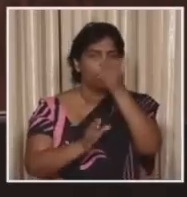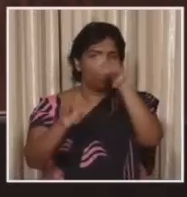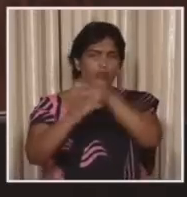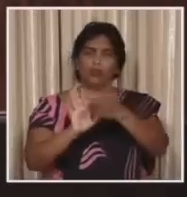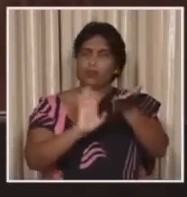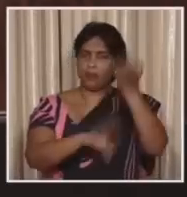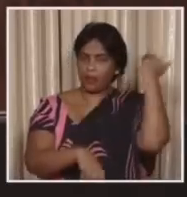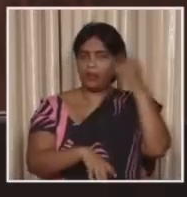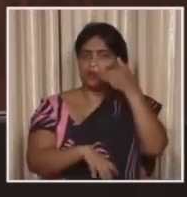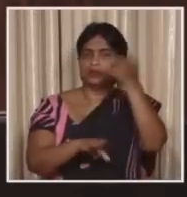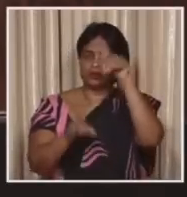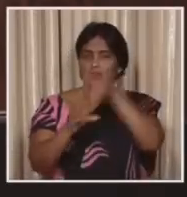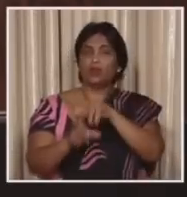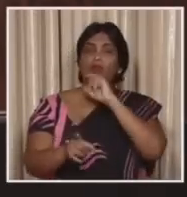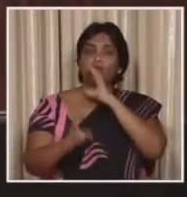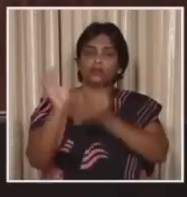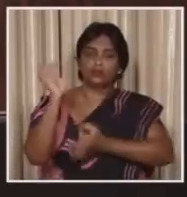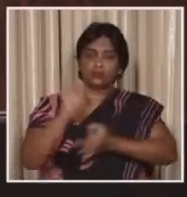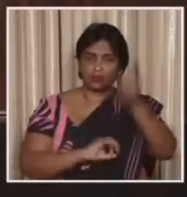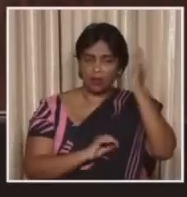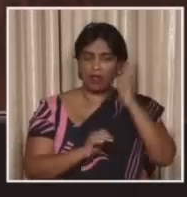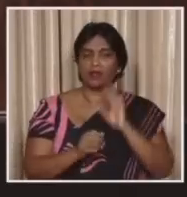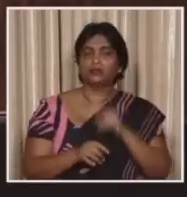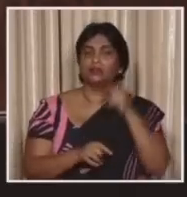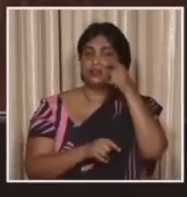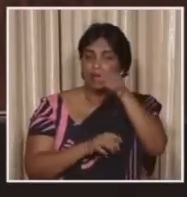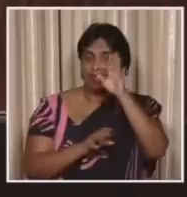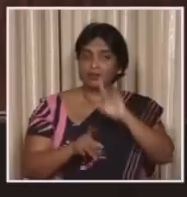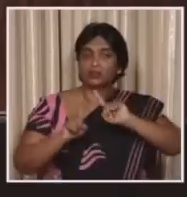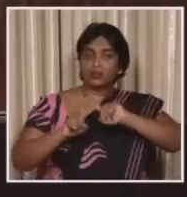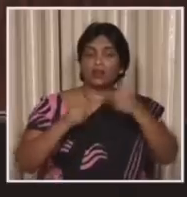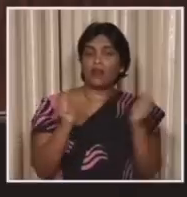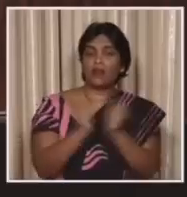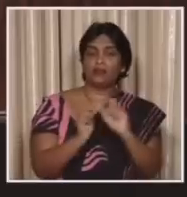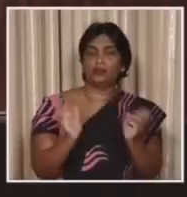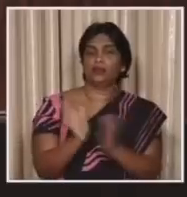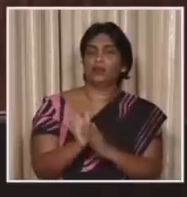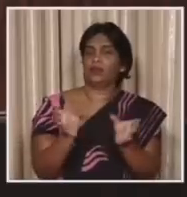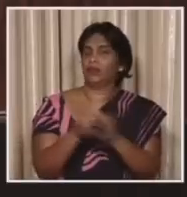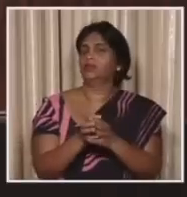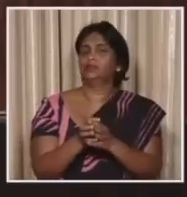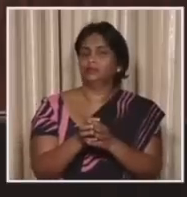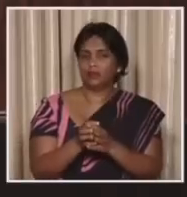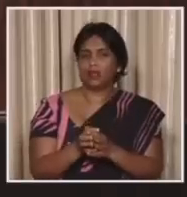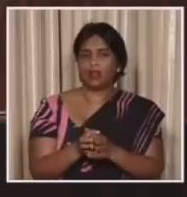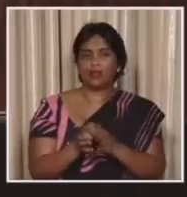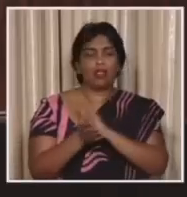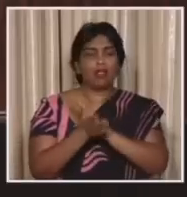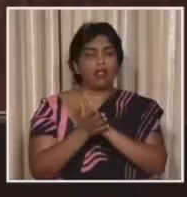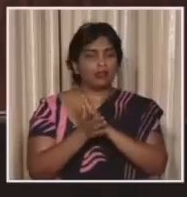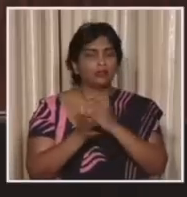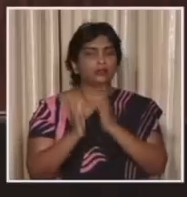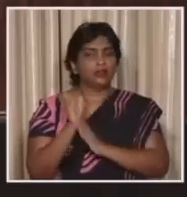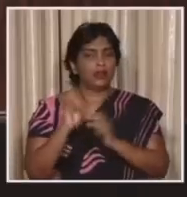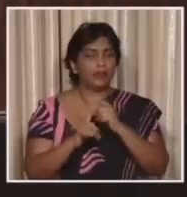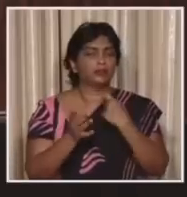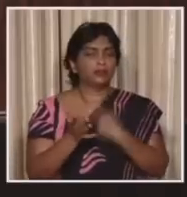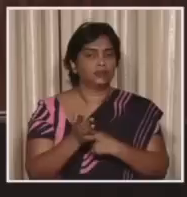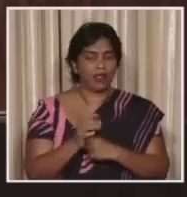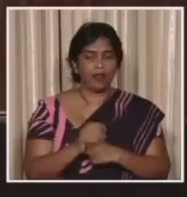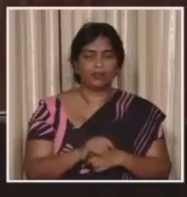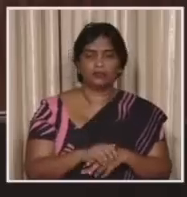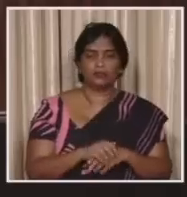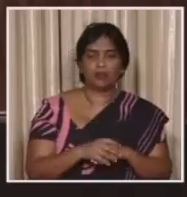කාලේ. තමුන්නාසල නඩු දාන්න තිබා. තමුන්නාසල වෙනම කාර්ක සභාව පත් කළා. හකින් ඇමතුමා හිට රාජ සේනාව. හරි. බොහොම